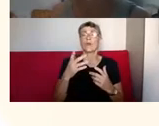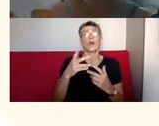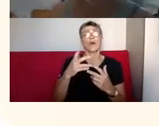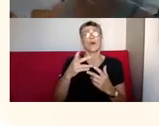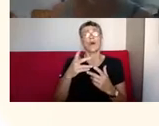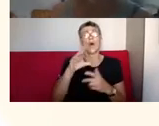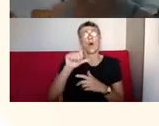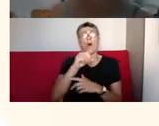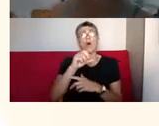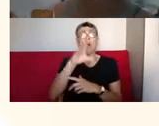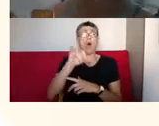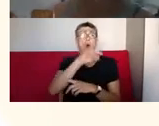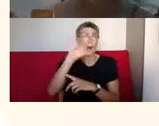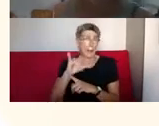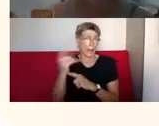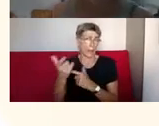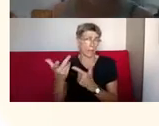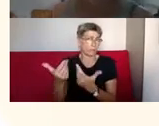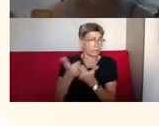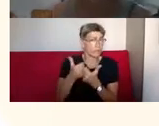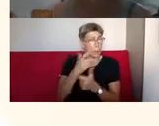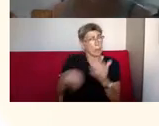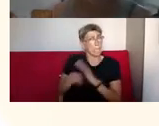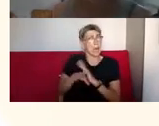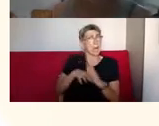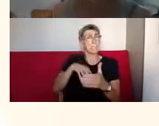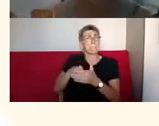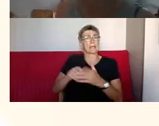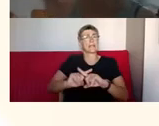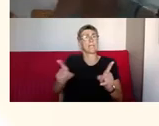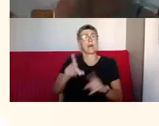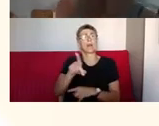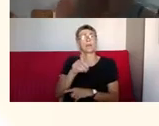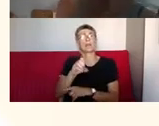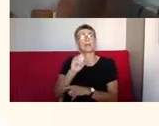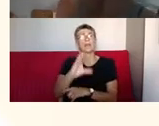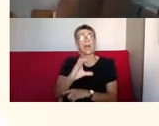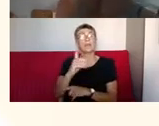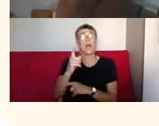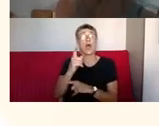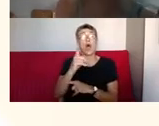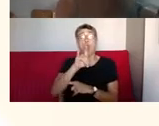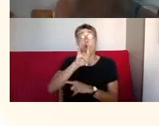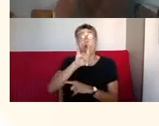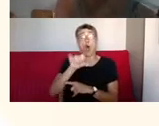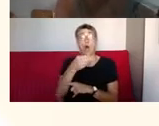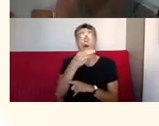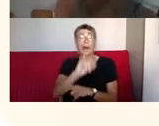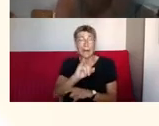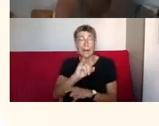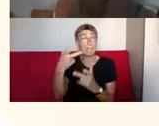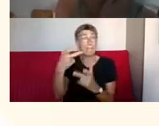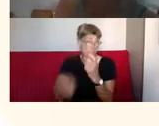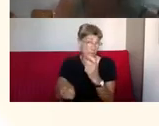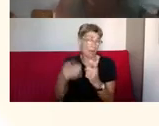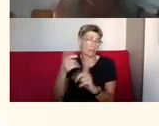cette proposition. Donc, nous n'étions pas dans le projet DESC au départ, mais Henri-Pierre avait le souhait, et c'est ce qu'on a